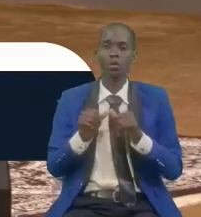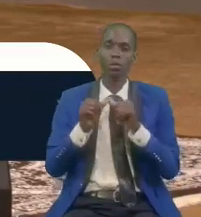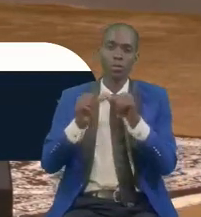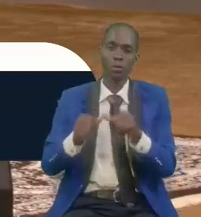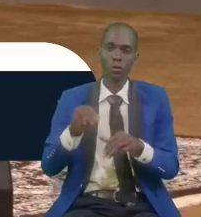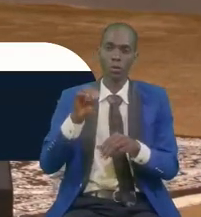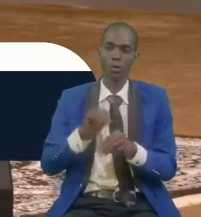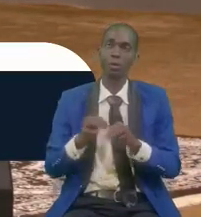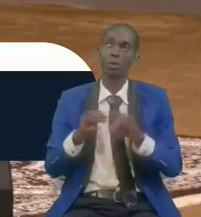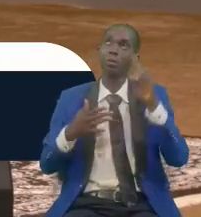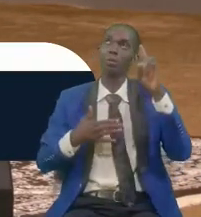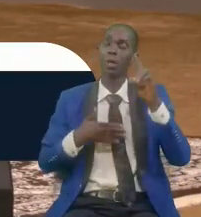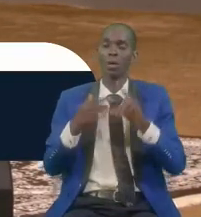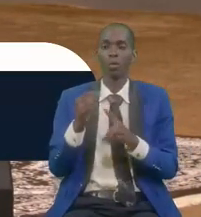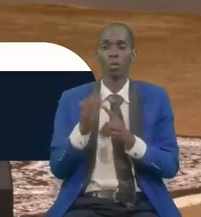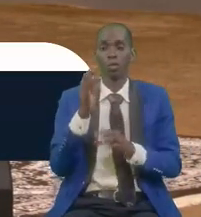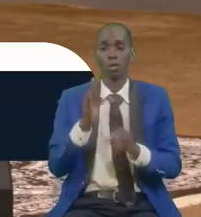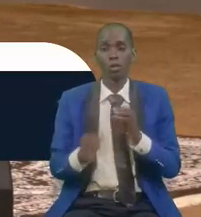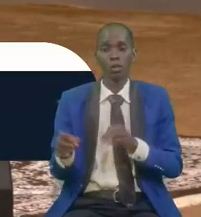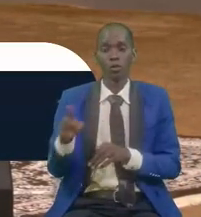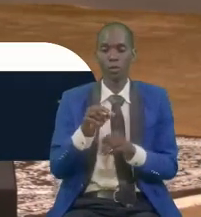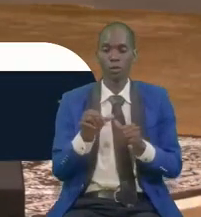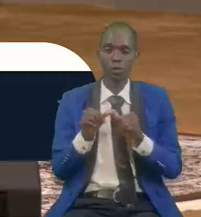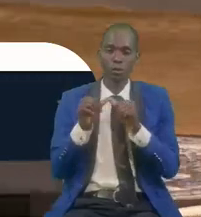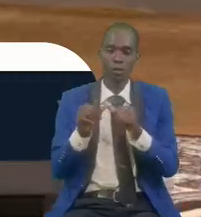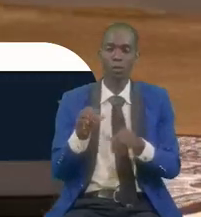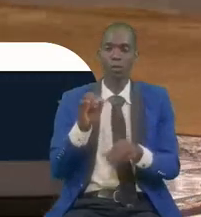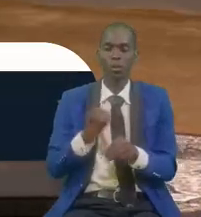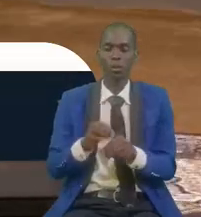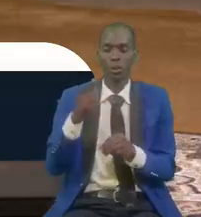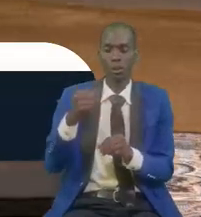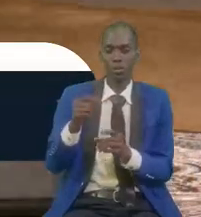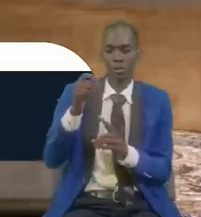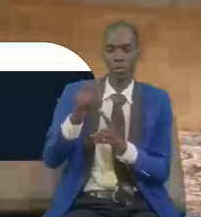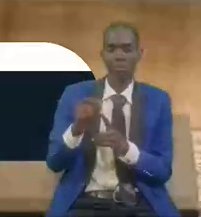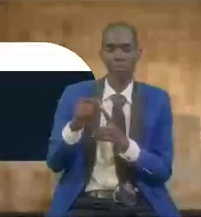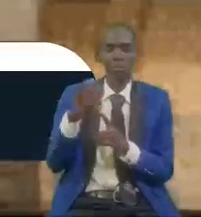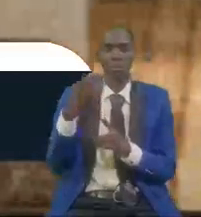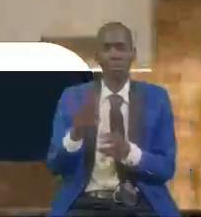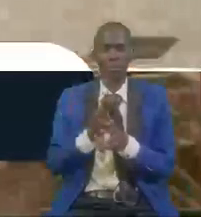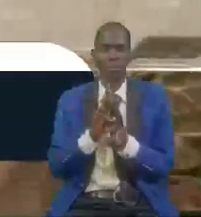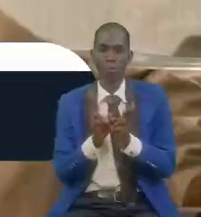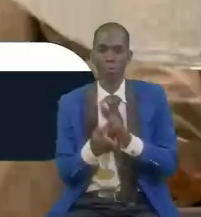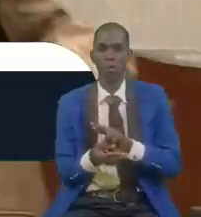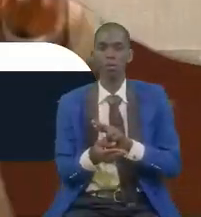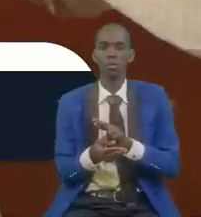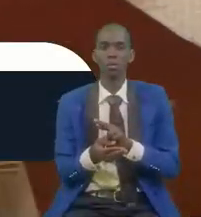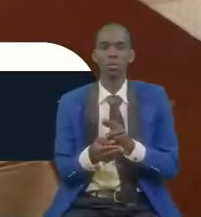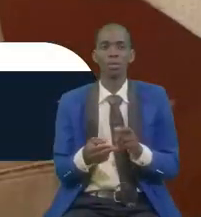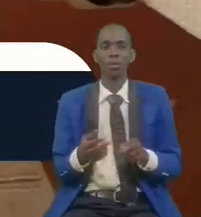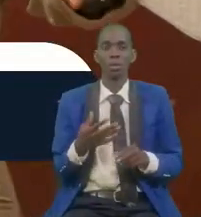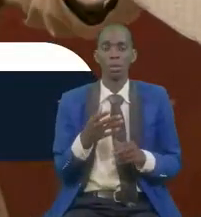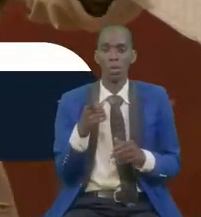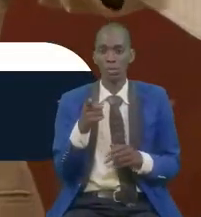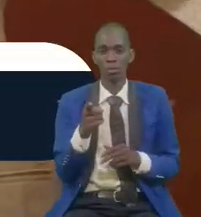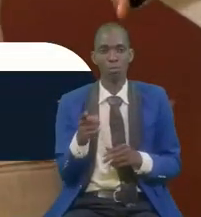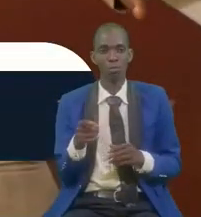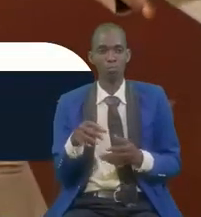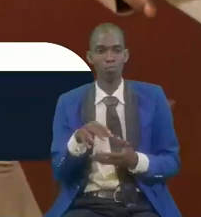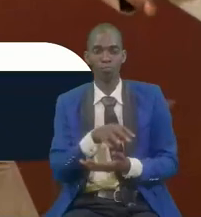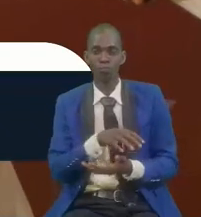parole, si vous demeurez dans la parole de la repentance,